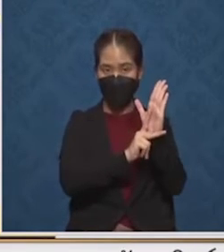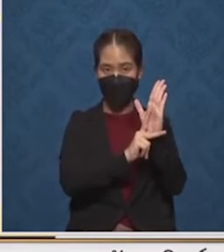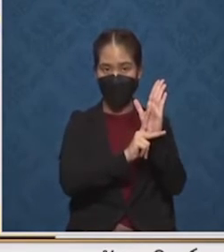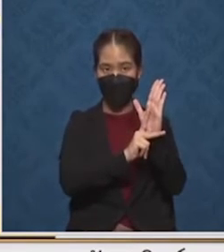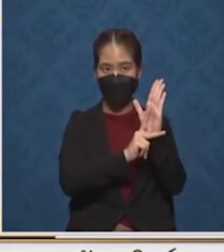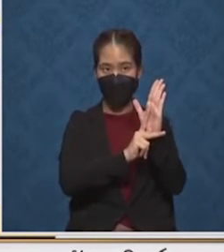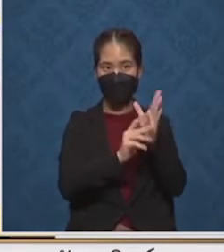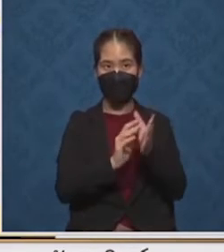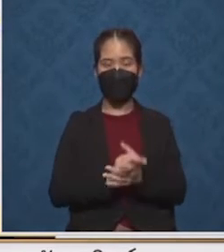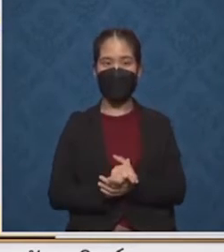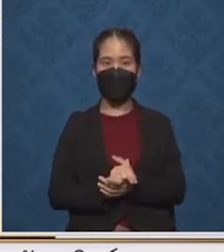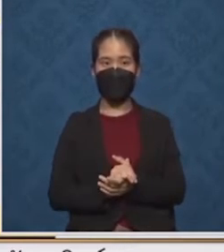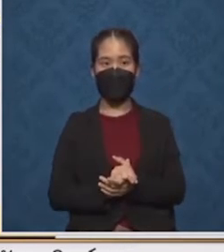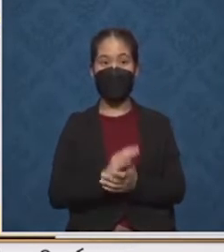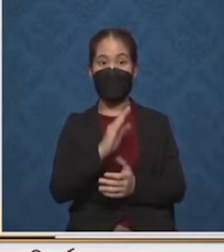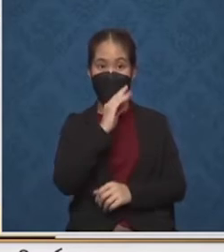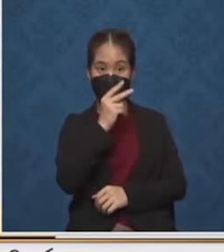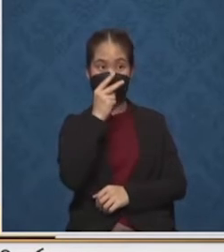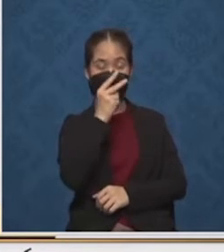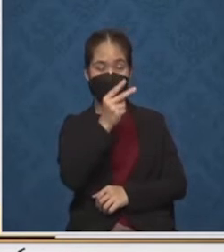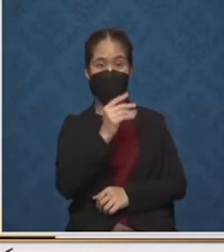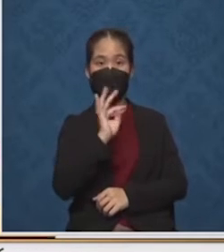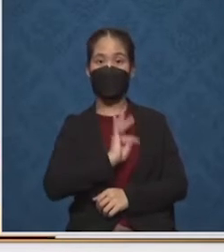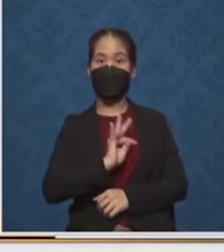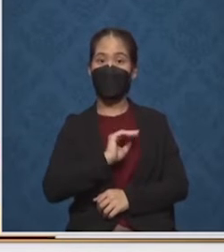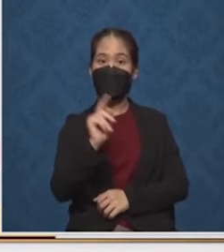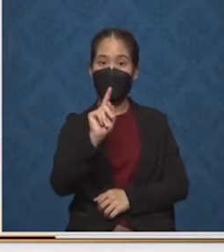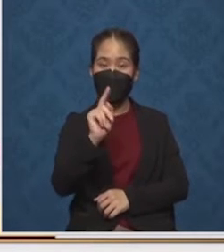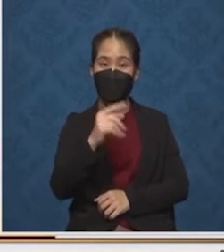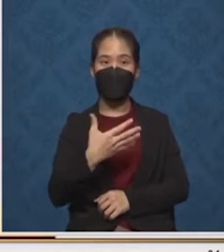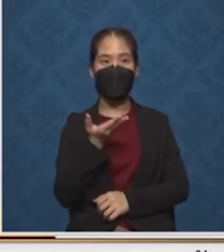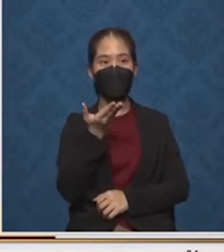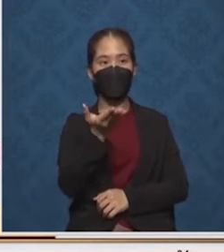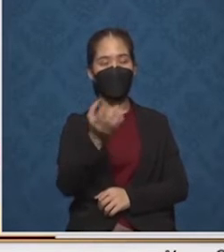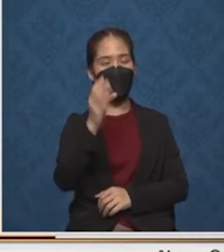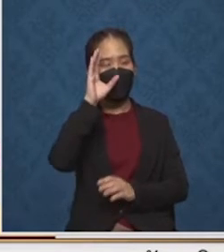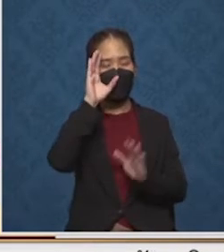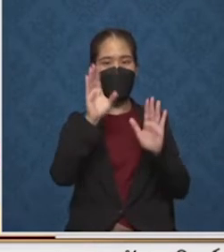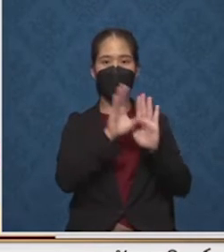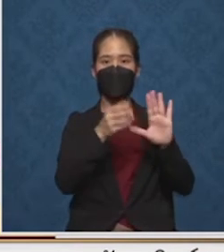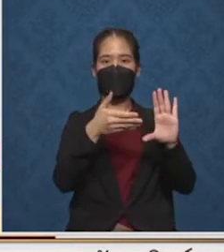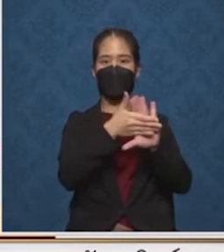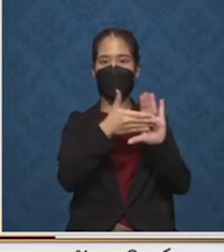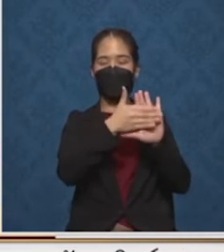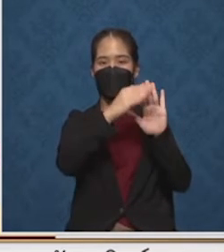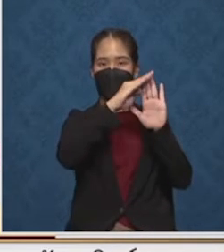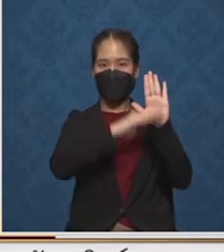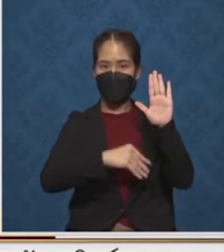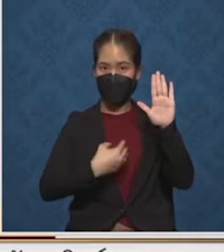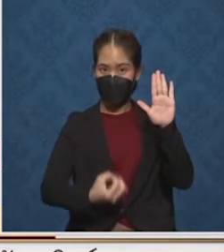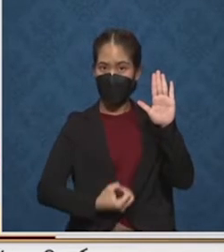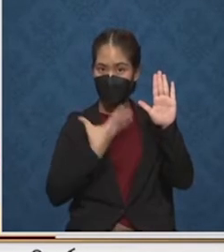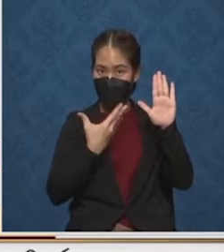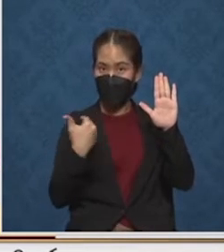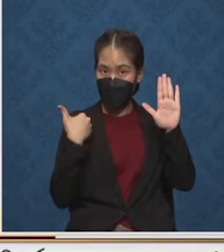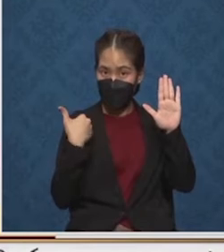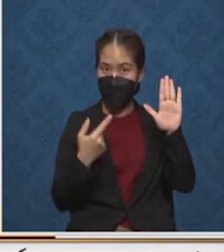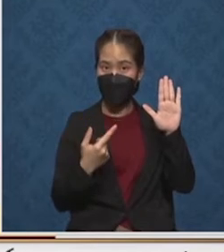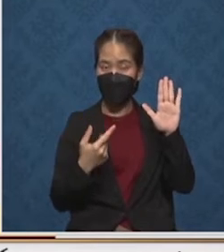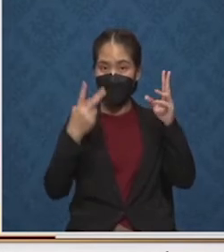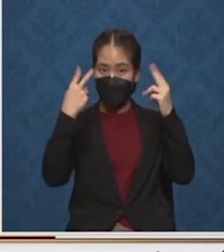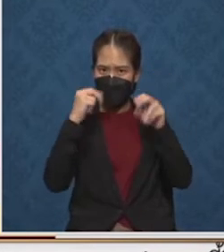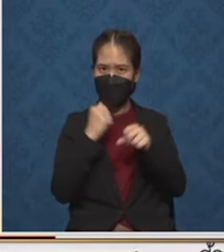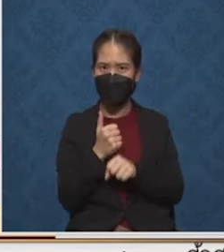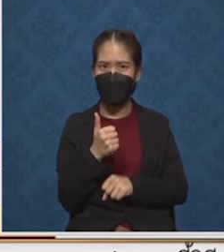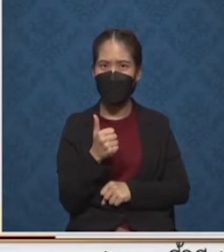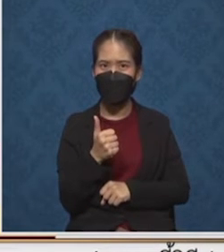พื้นที่พึ่งของบ้านของเมืองถ้าท่านเห็นอย่างนี้นะครับขอขอภาพสไลด์มาครูติดตั้งจะตกใจมากรีบยกทั้ง